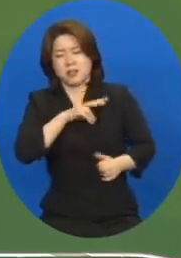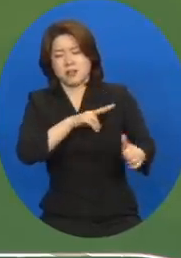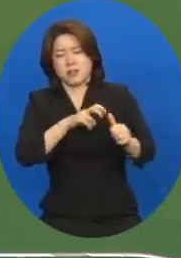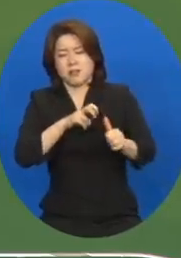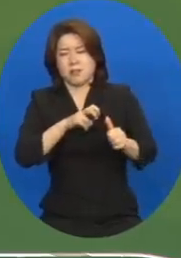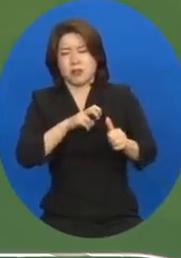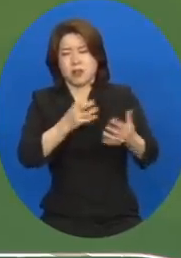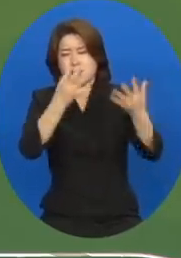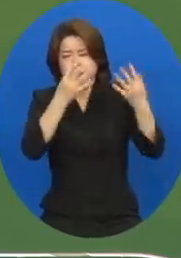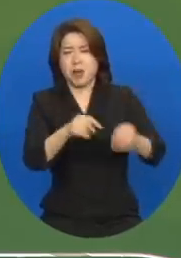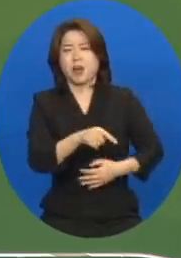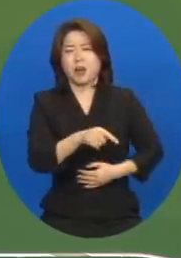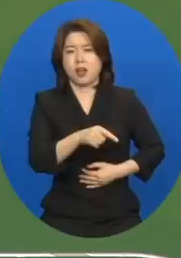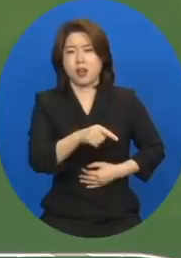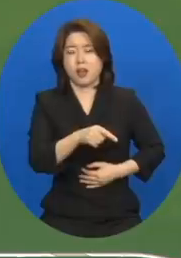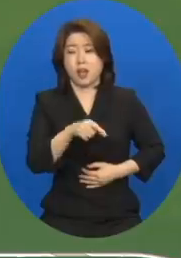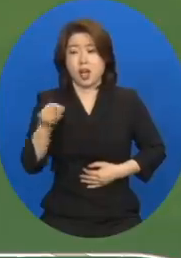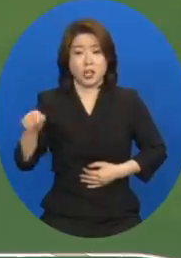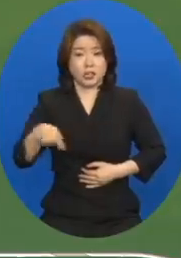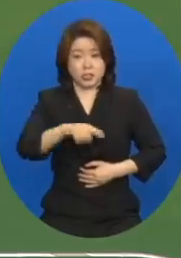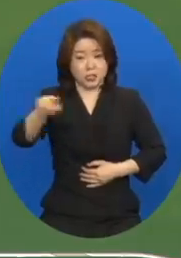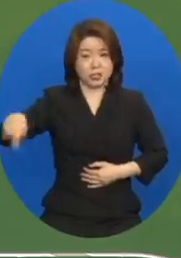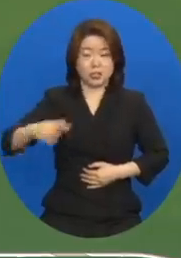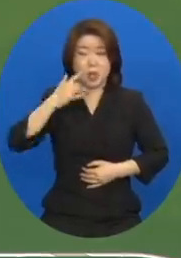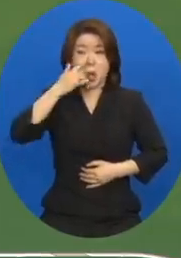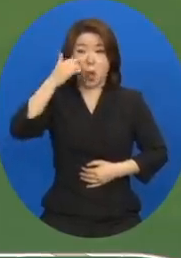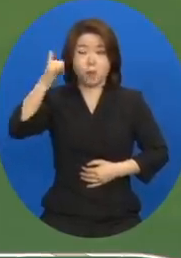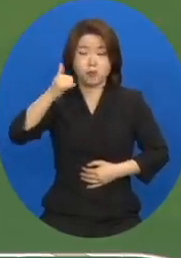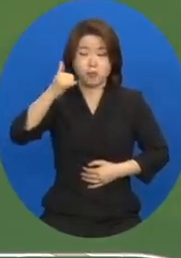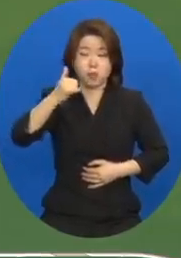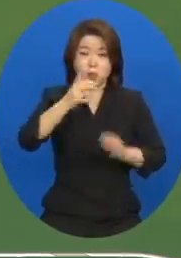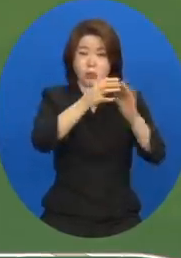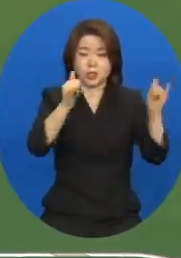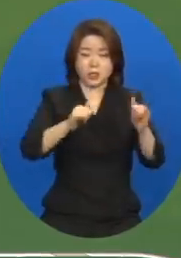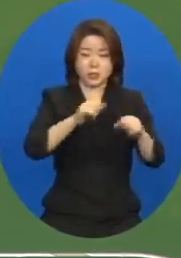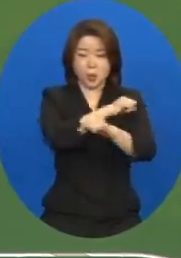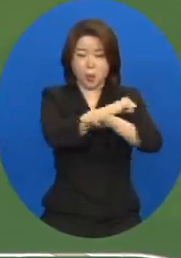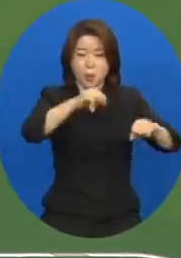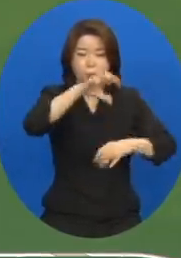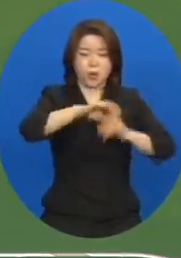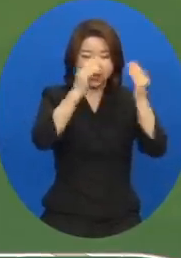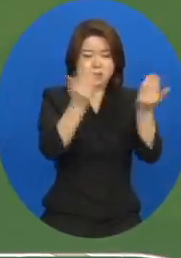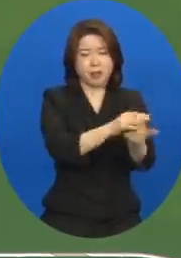하다가 그들의 부모 세대가 광야에서 다 죽은 사람들입니다.